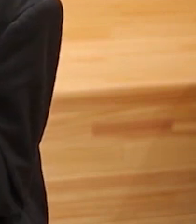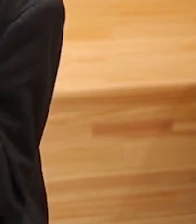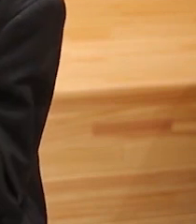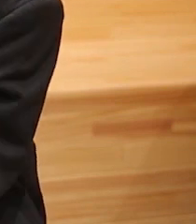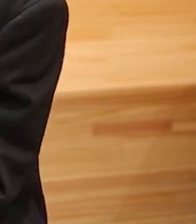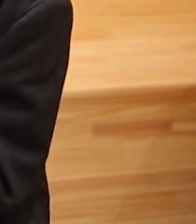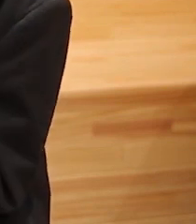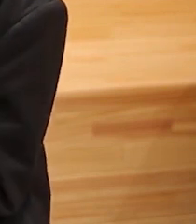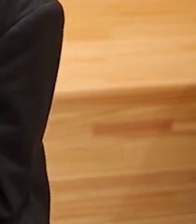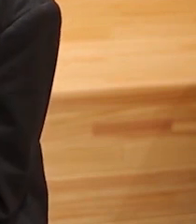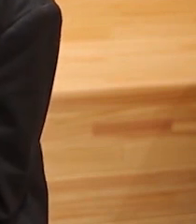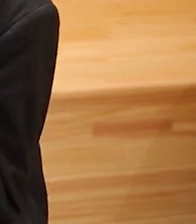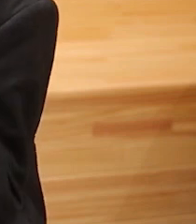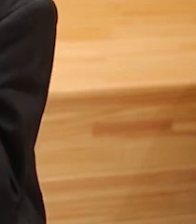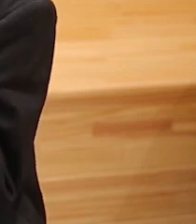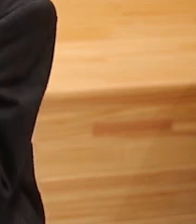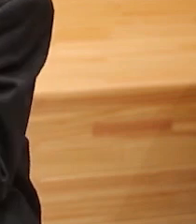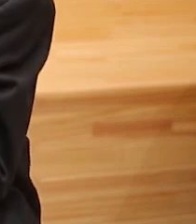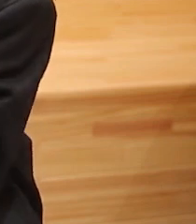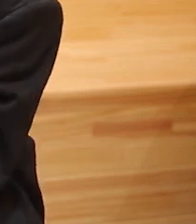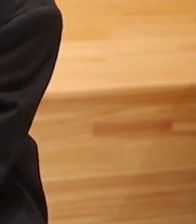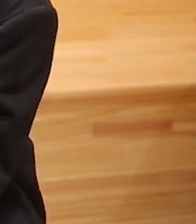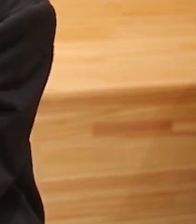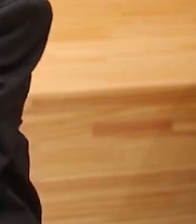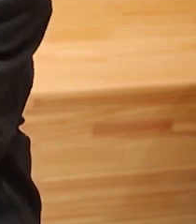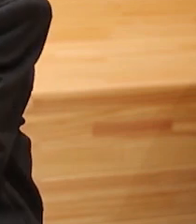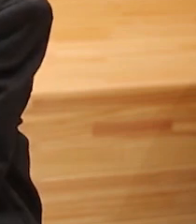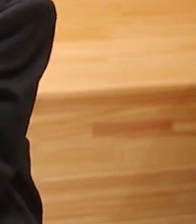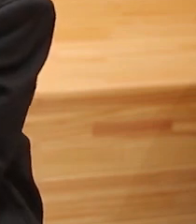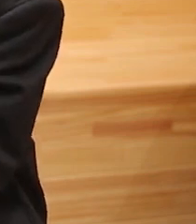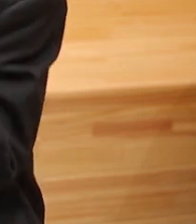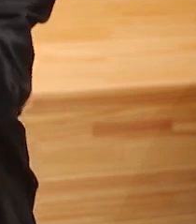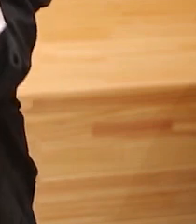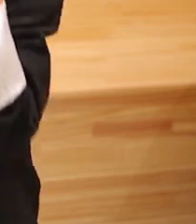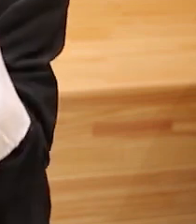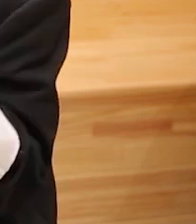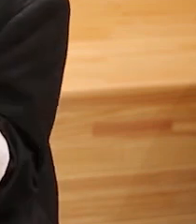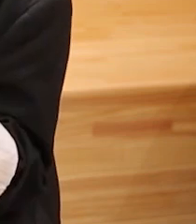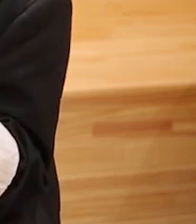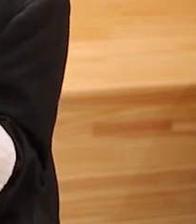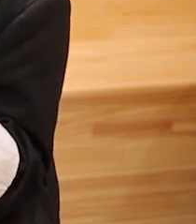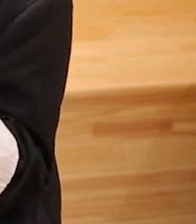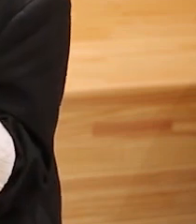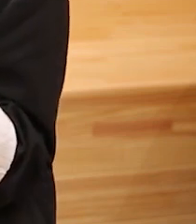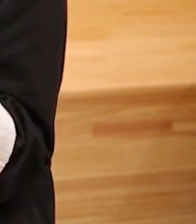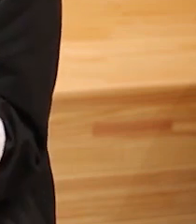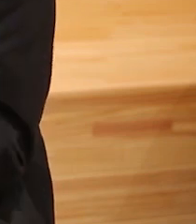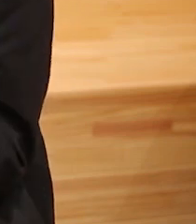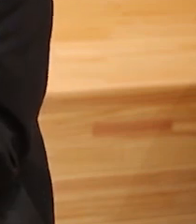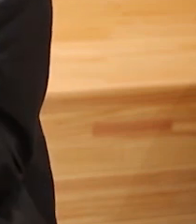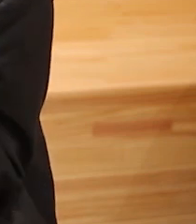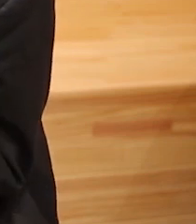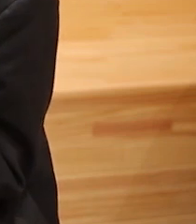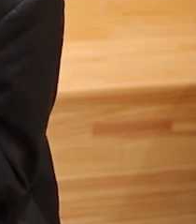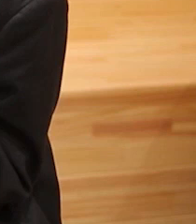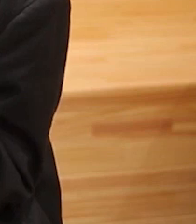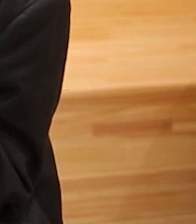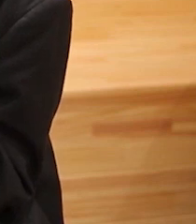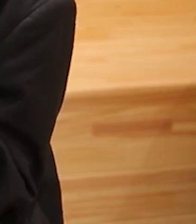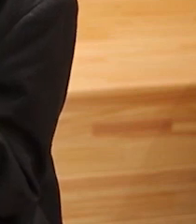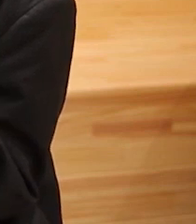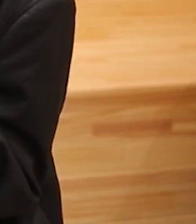주인공의 모습이 만화로 보여진다. 이제 핸드폰으로 잃어버렸던 곳과 버스 번호에 대해서 여러